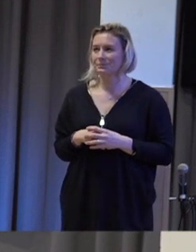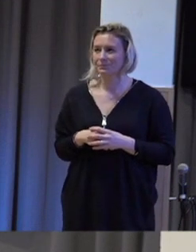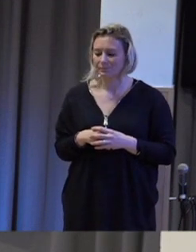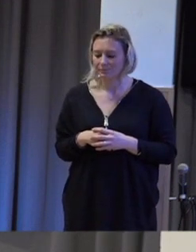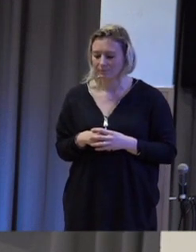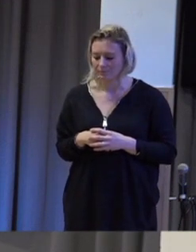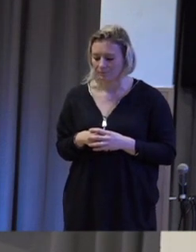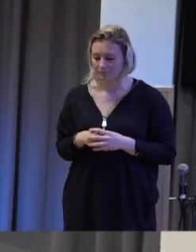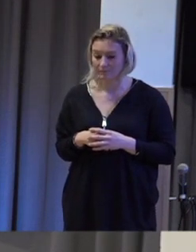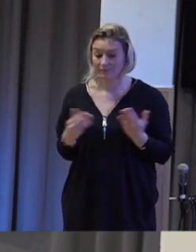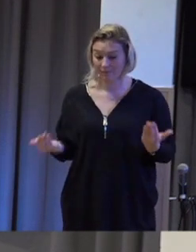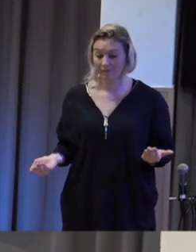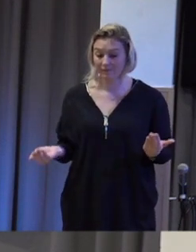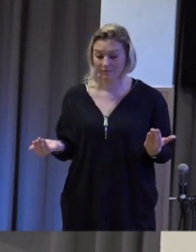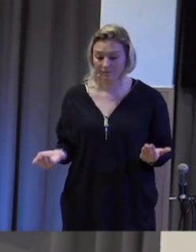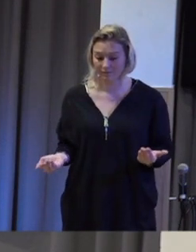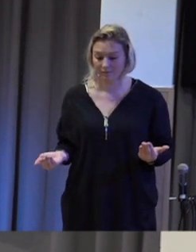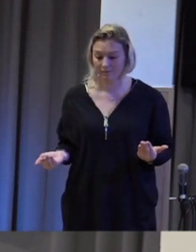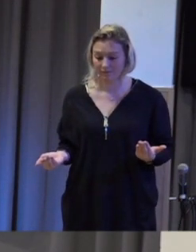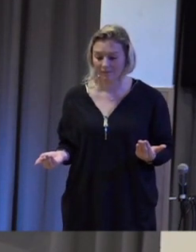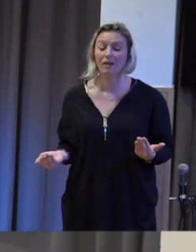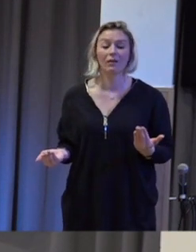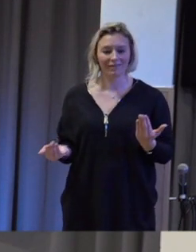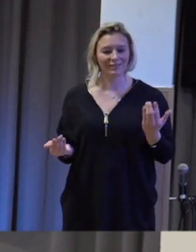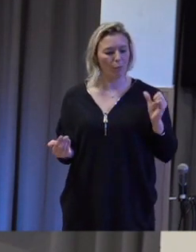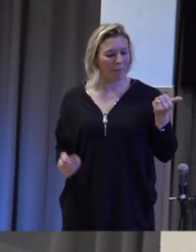Et maintenant, nous arrivons au Samaritain.